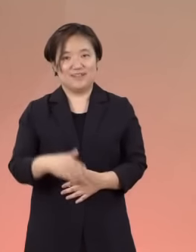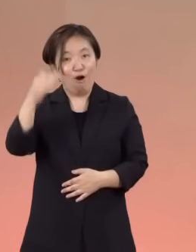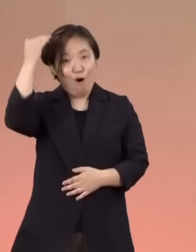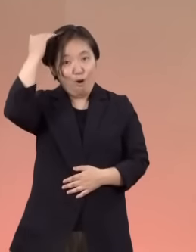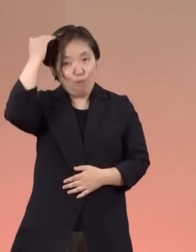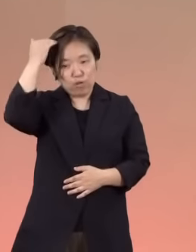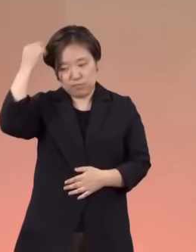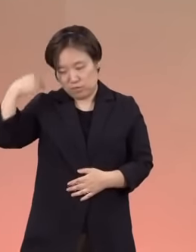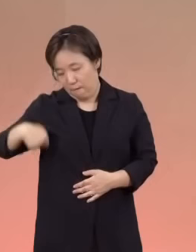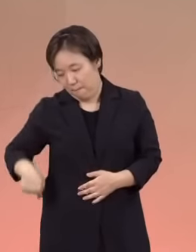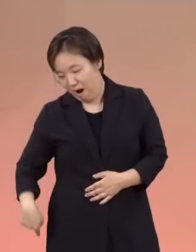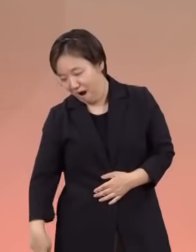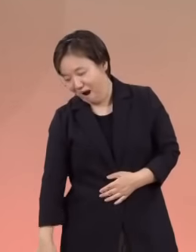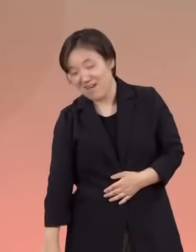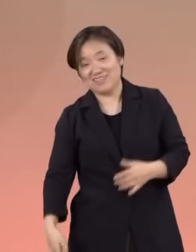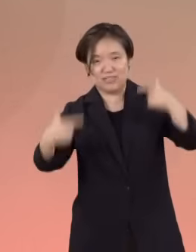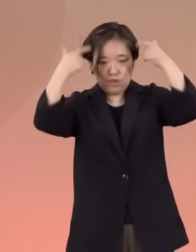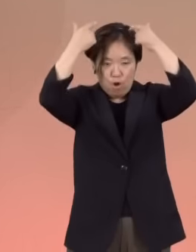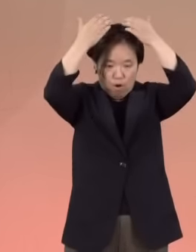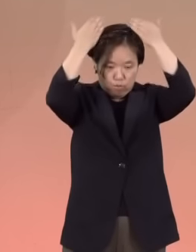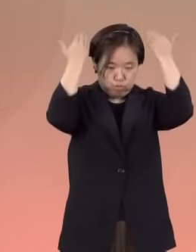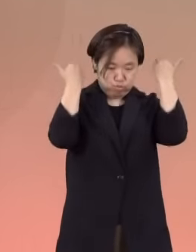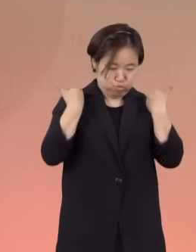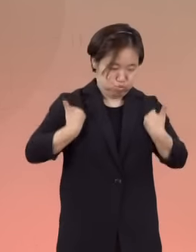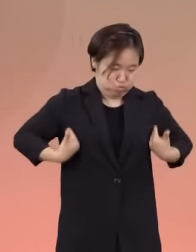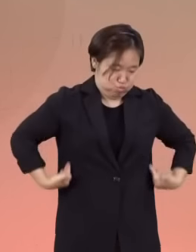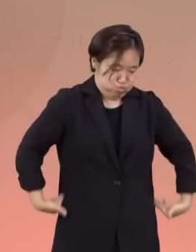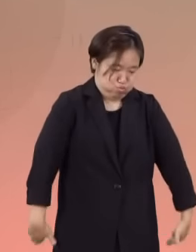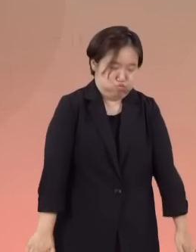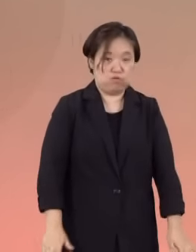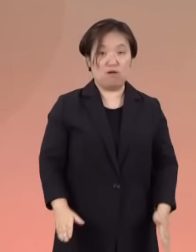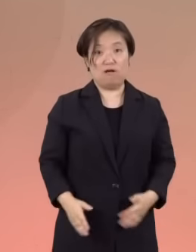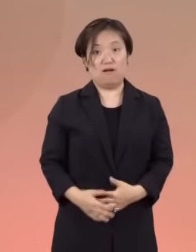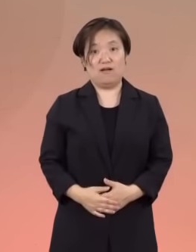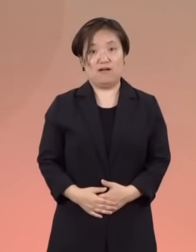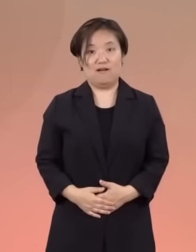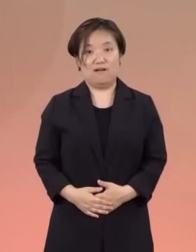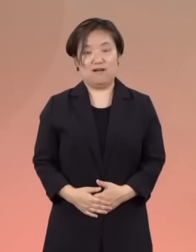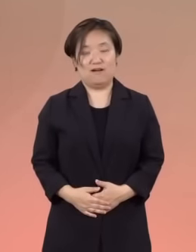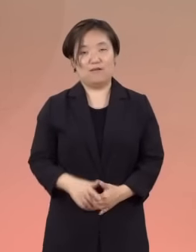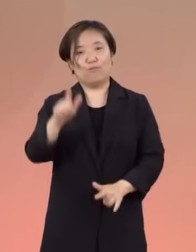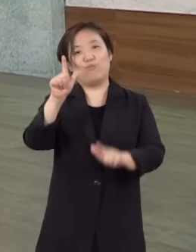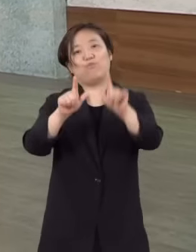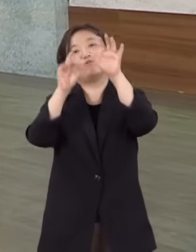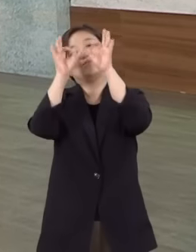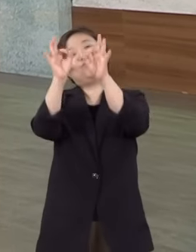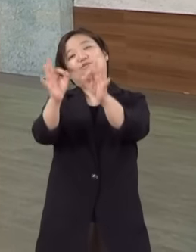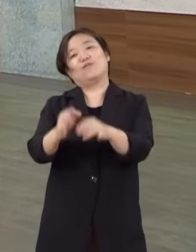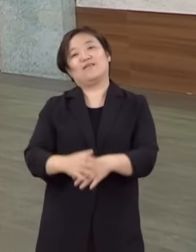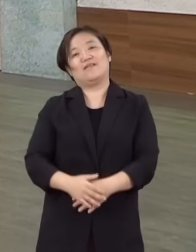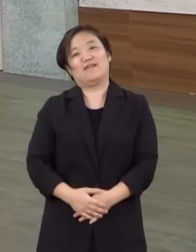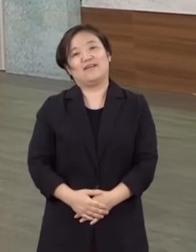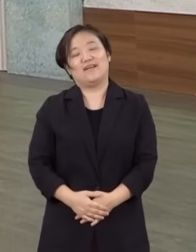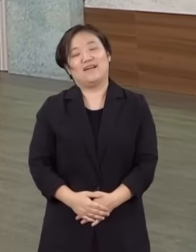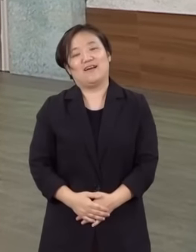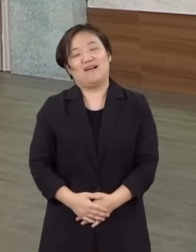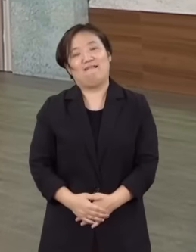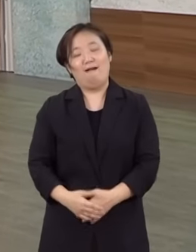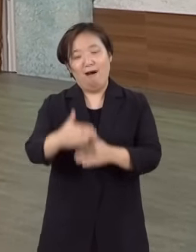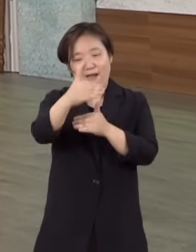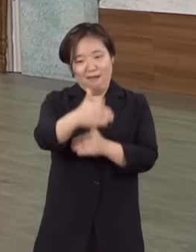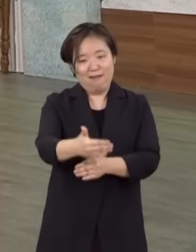들었는데 죄송합니다 어 무서워 엘리베이터 다친 문에 얼굴이